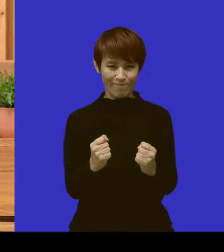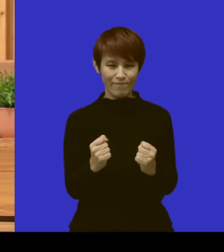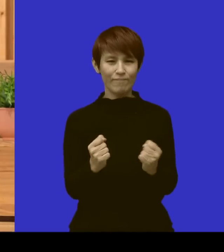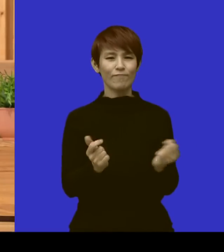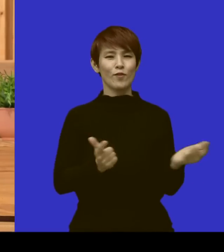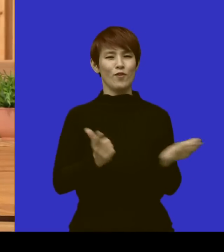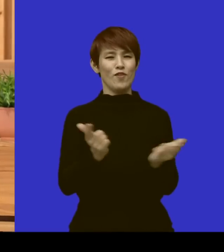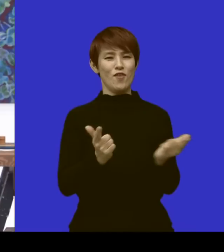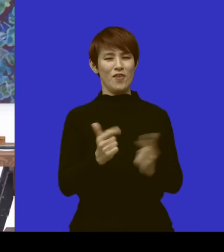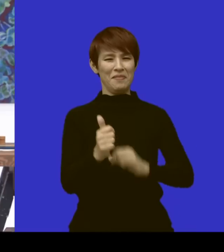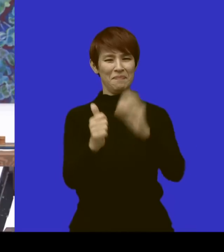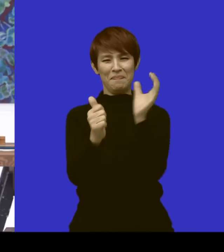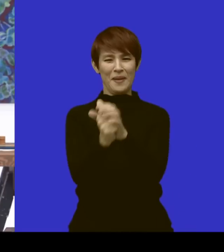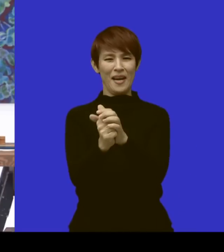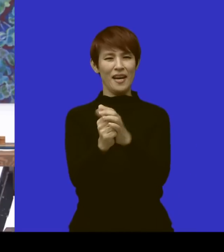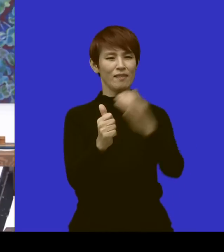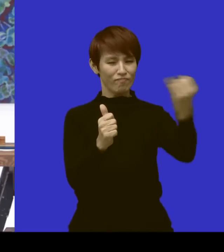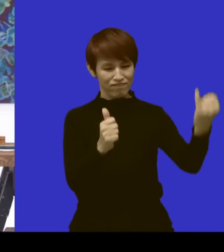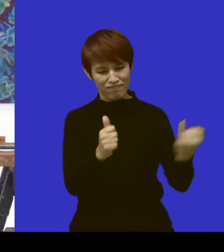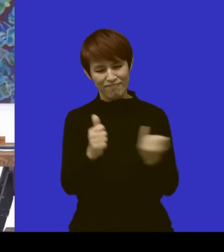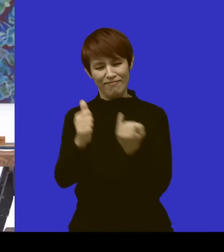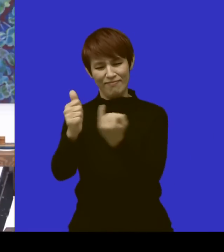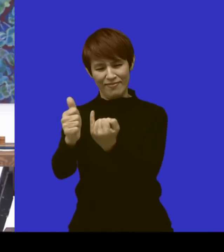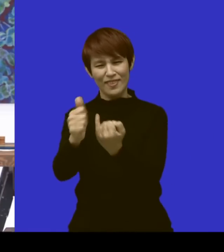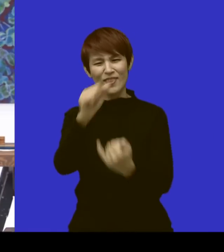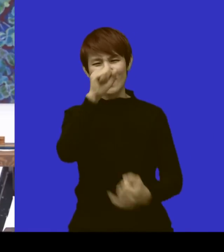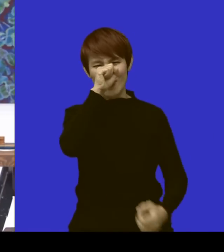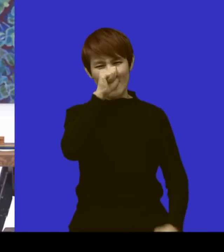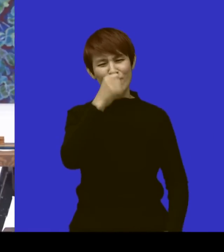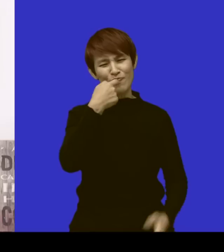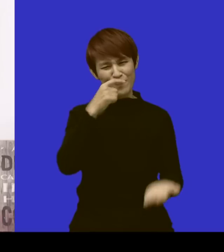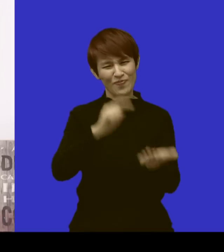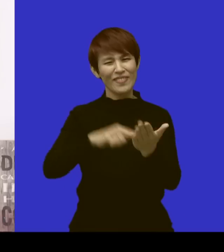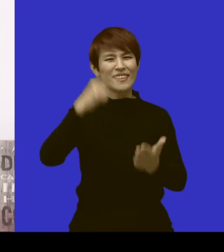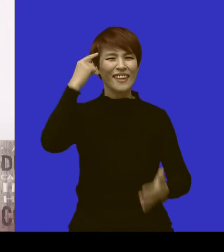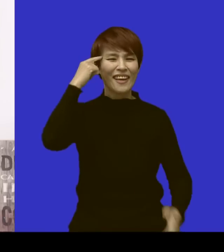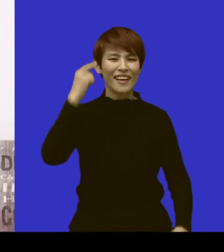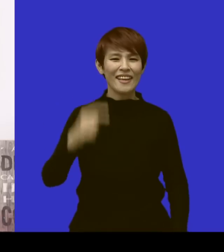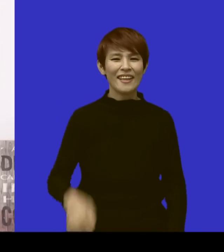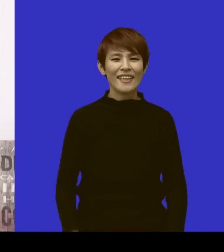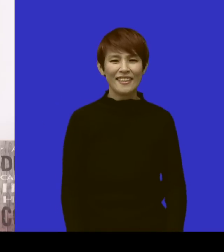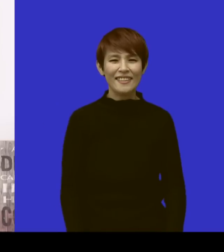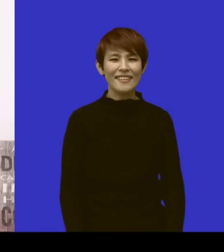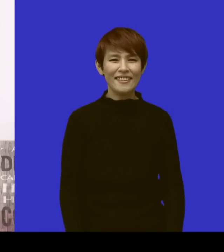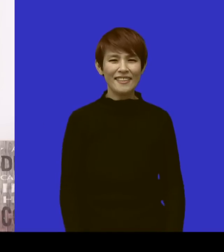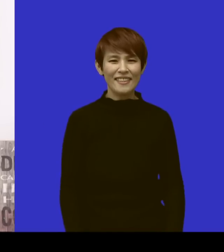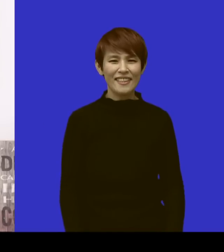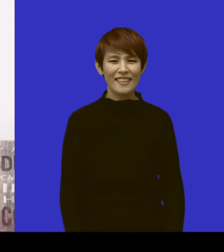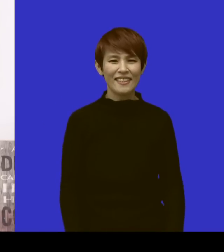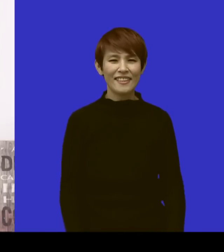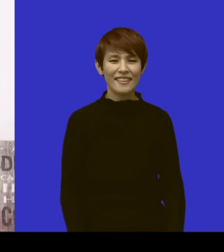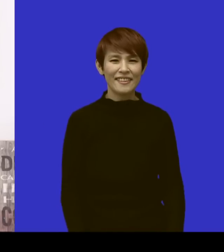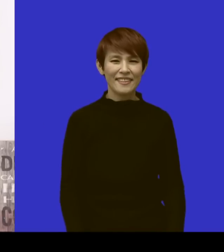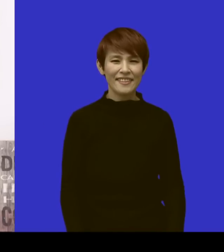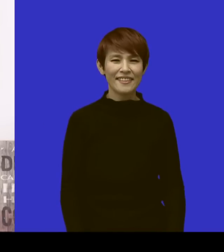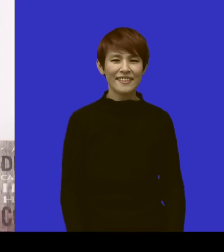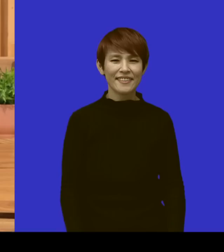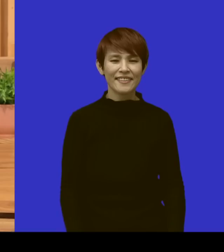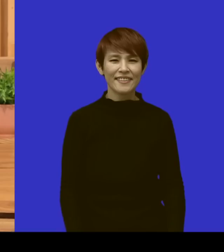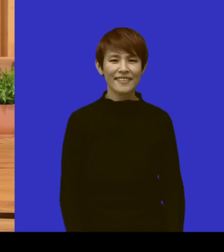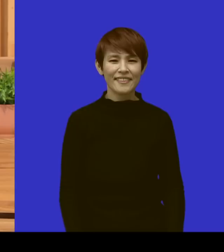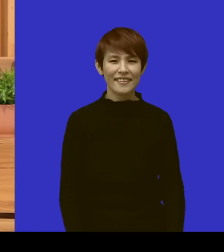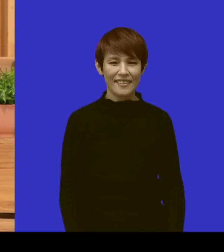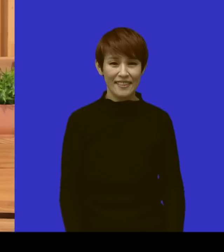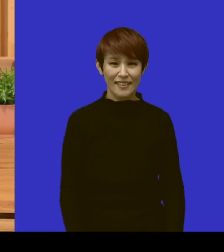컨트롤을 이쪽에 맡기고 조금 따라가는 방향으로 하면 좀 더 수월하지 않나 마음적으로 마음 가운데 그렇게 하셨으면 좋겠어요.